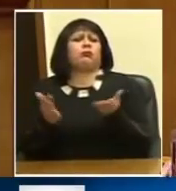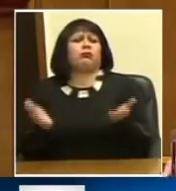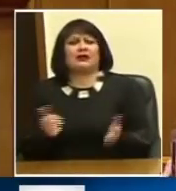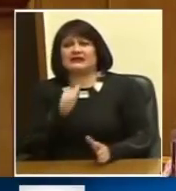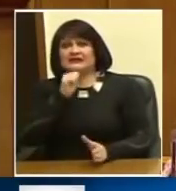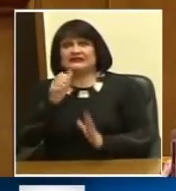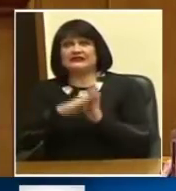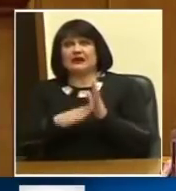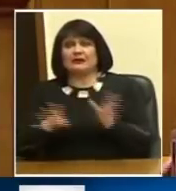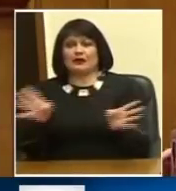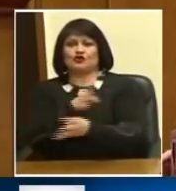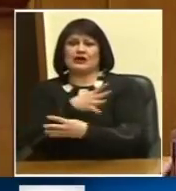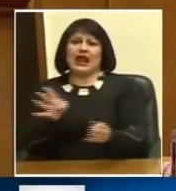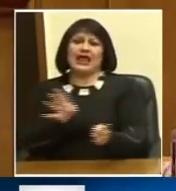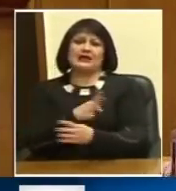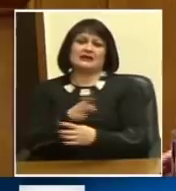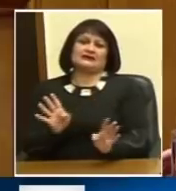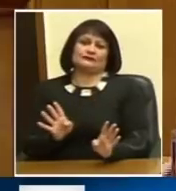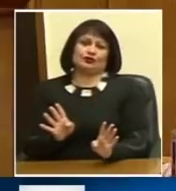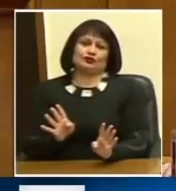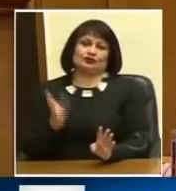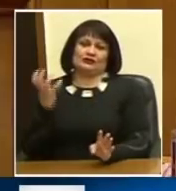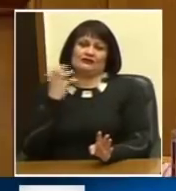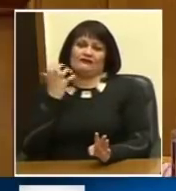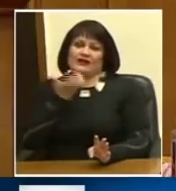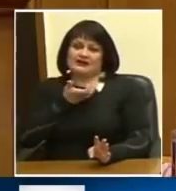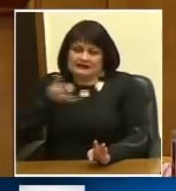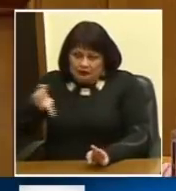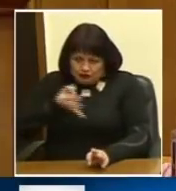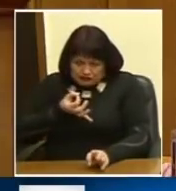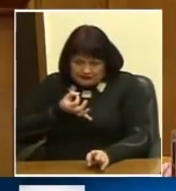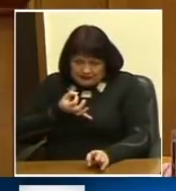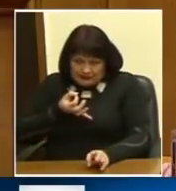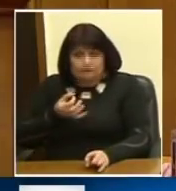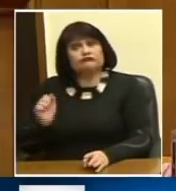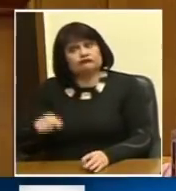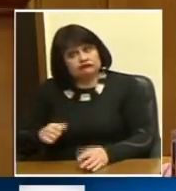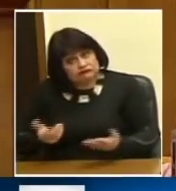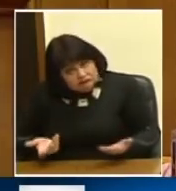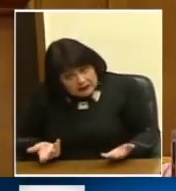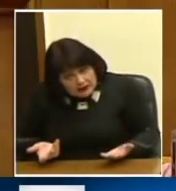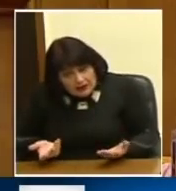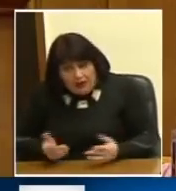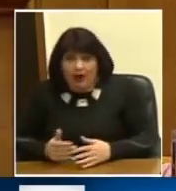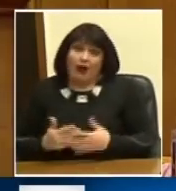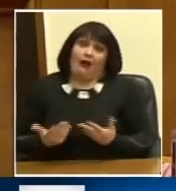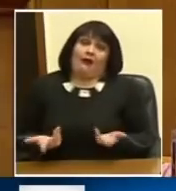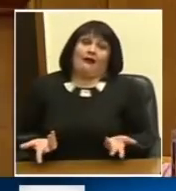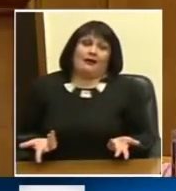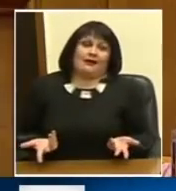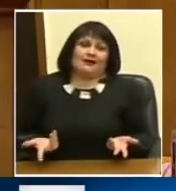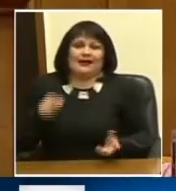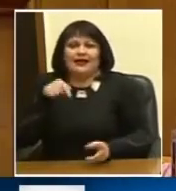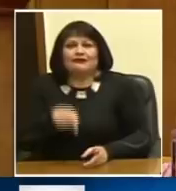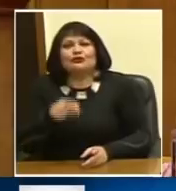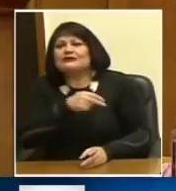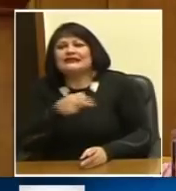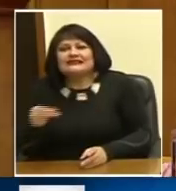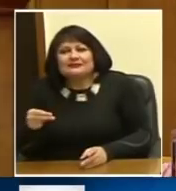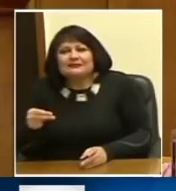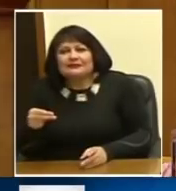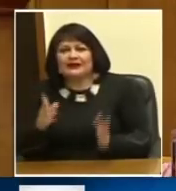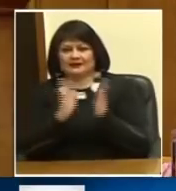Συνταγματικός λαϊκισμός, λέει ο κύριος Βενιζέλος και κάποιοι άλλοι. Μάλιστα, αυτό είναι έμεσα ένας έπαινος για